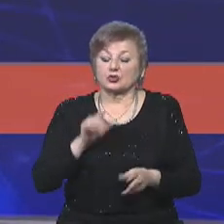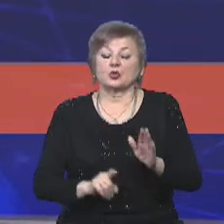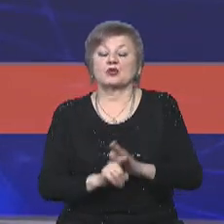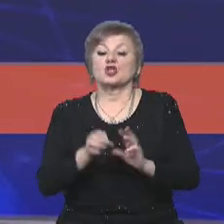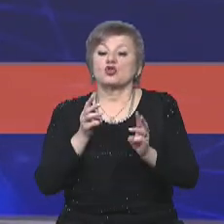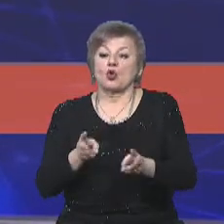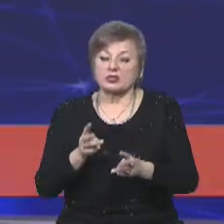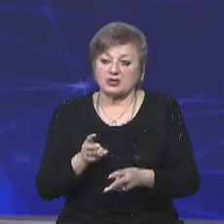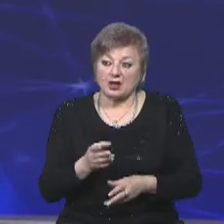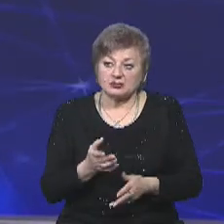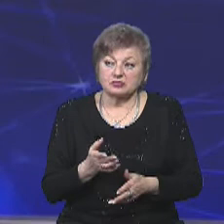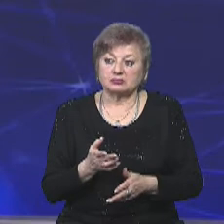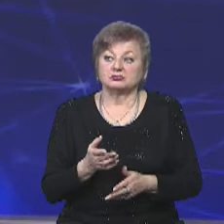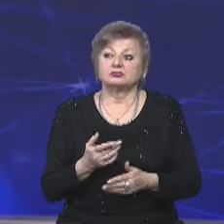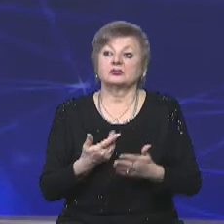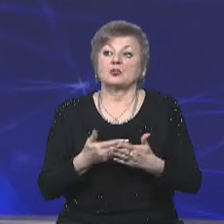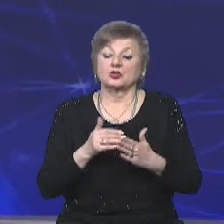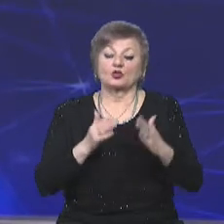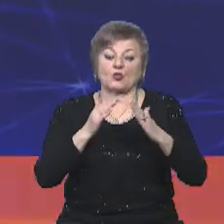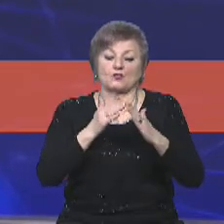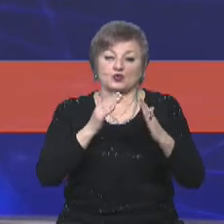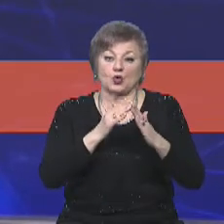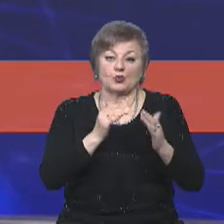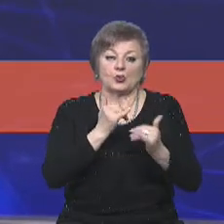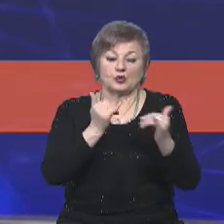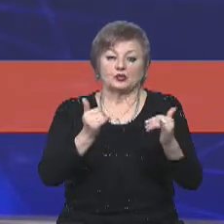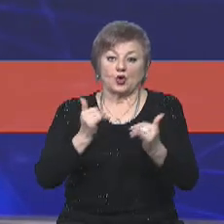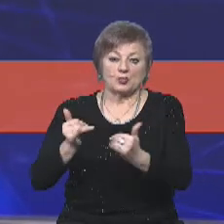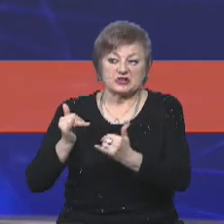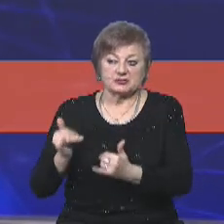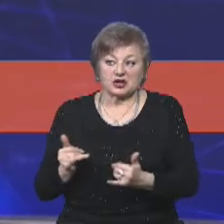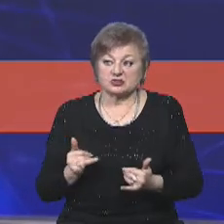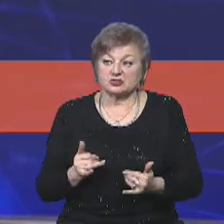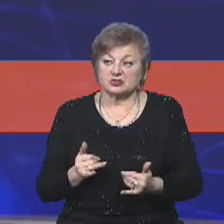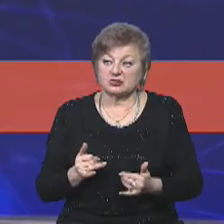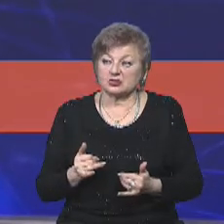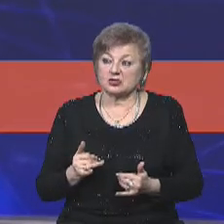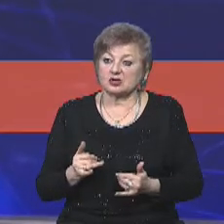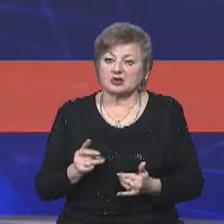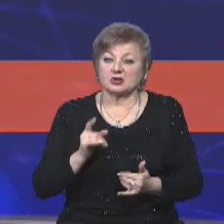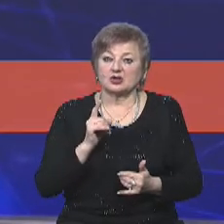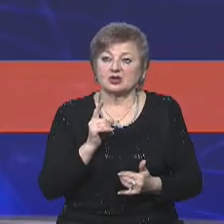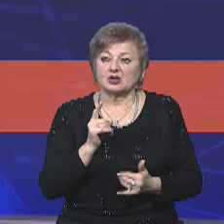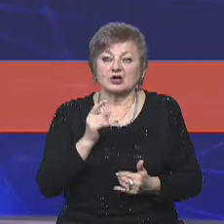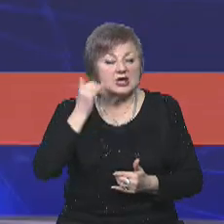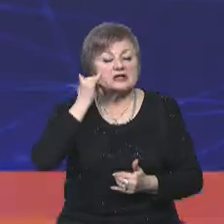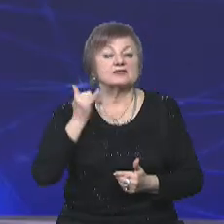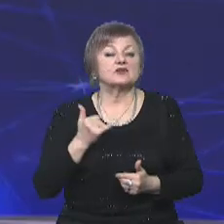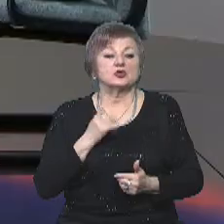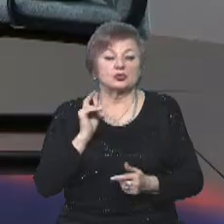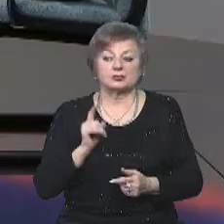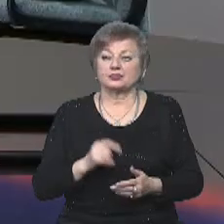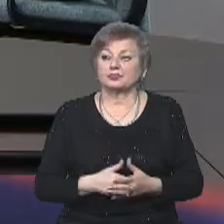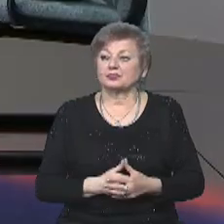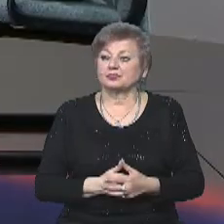потом заполняли сети домовые, обеспечивали циркуляцию. Пане Олександре, я перепрошую, у нас маємо дзвінок. Давайте послухаємо